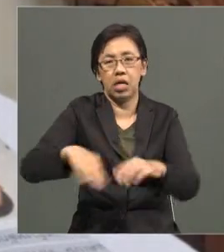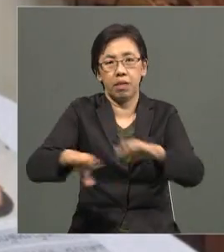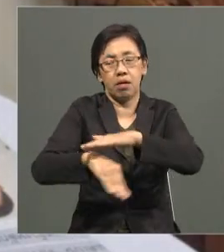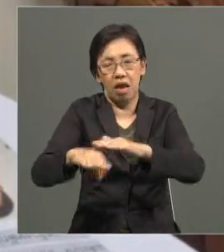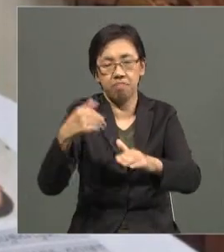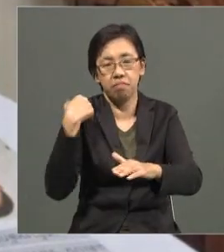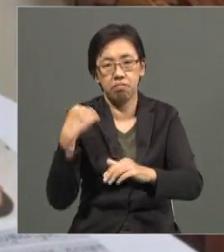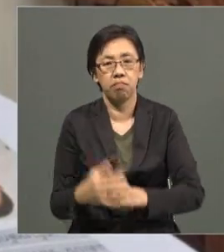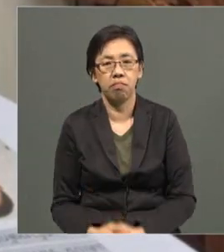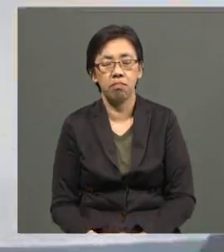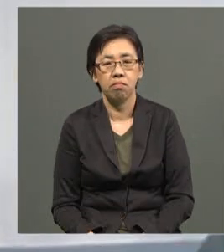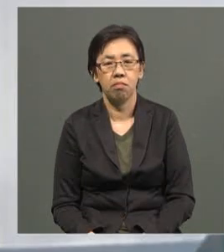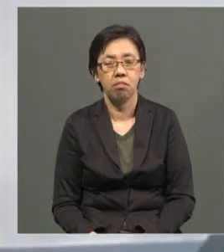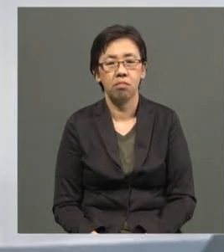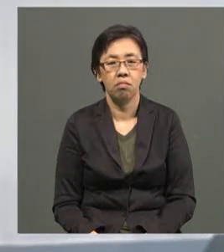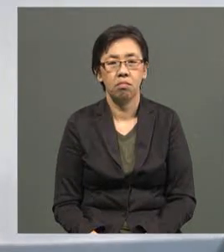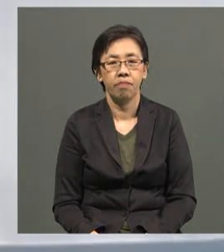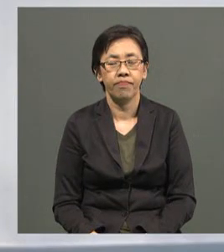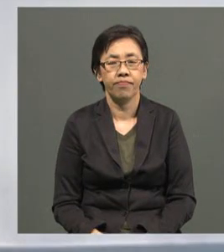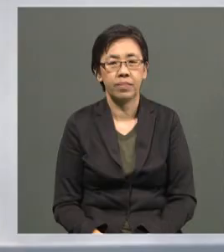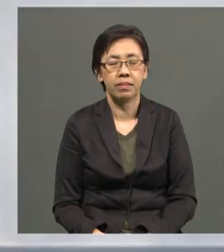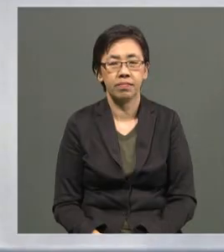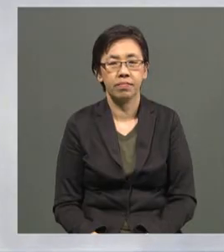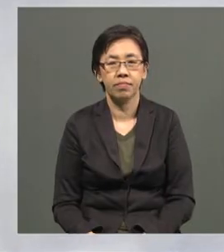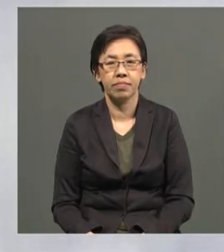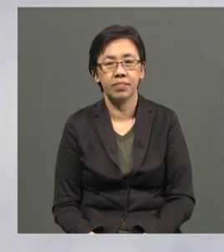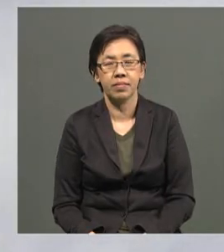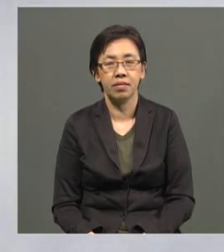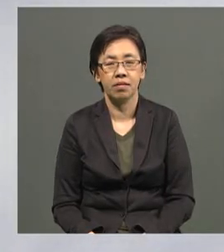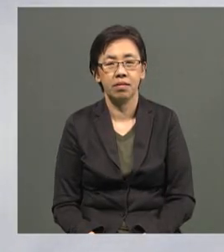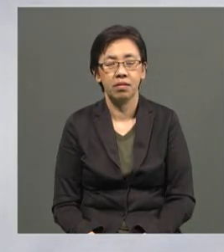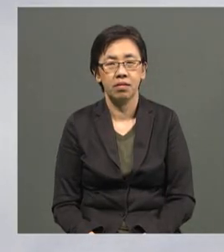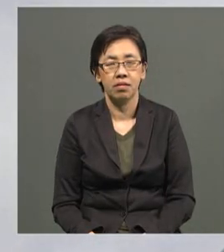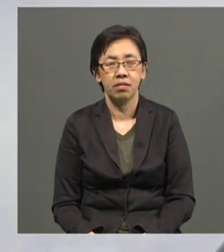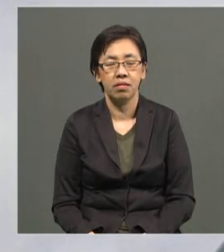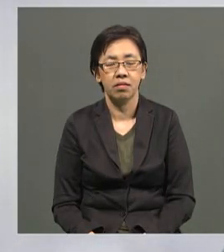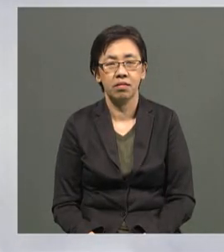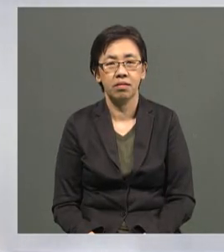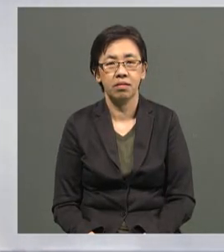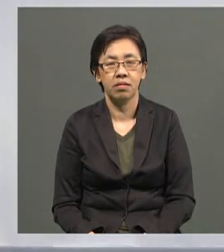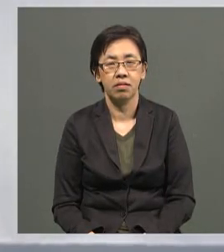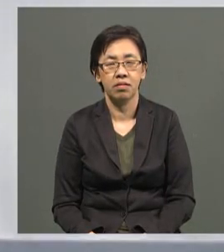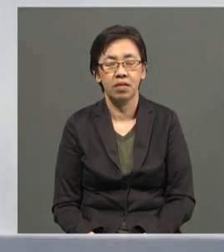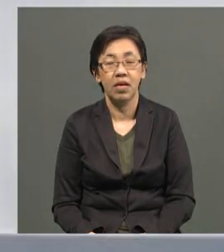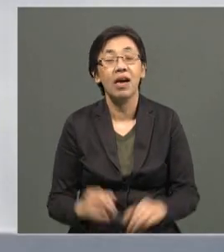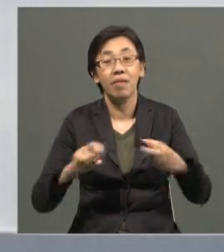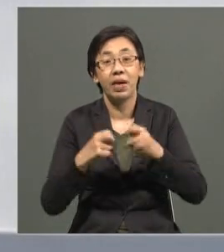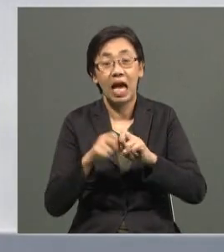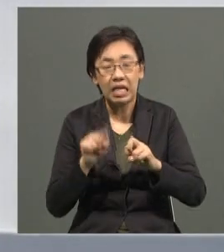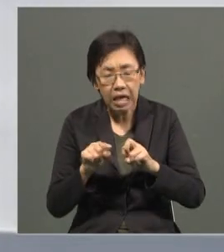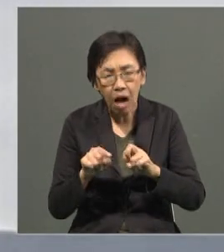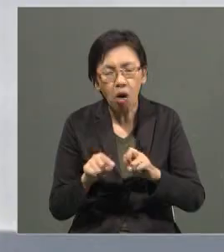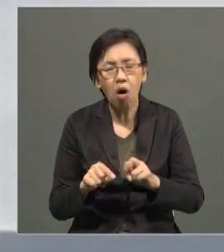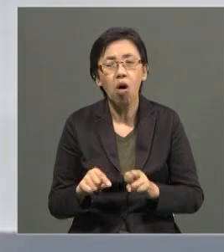ไปอ่ะทีนี้ประเด็นเรื่องทนายตั้มทำพินัยกรรมให้ตัวเองเป็นผู้จัดการมรดกของเจ๊อ้อยเนี่ยนะฮะเพื่อความเป็น